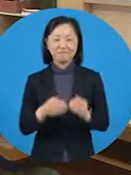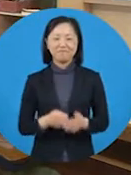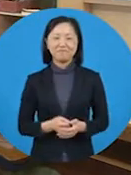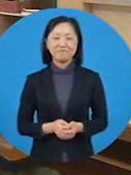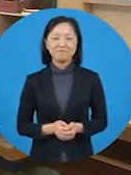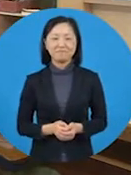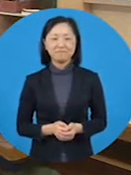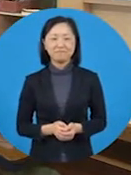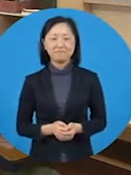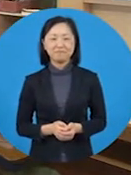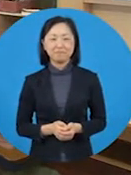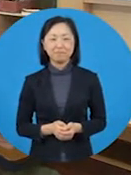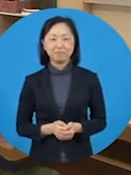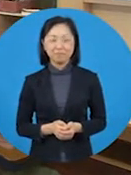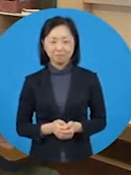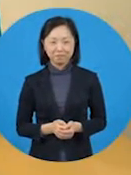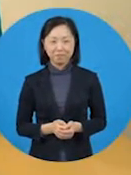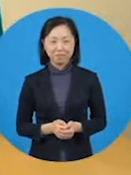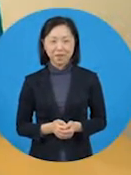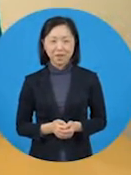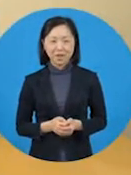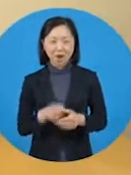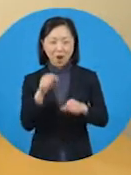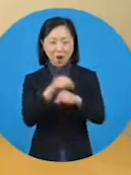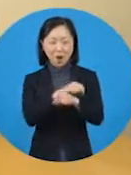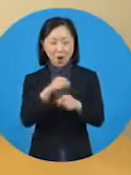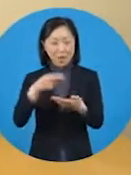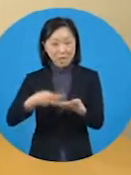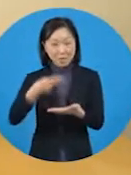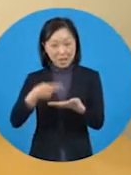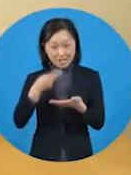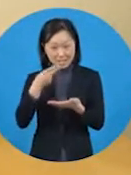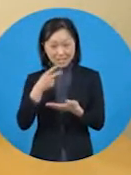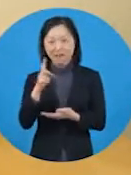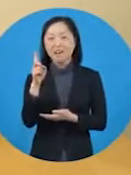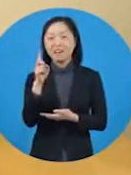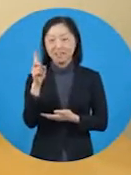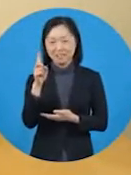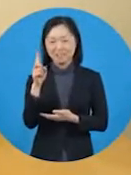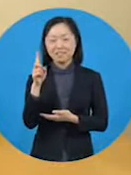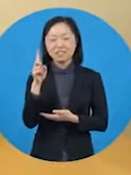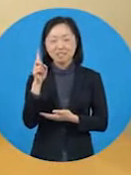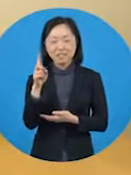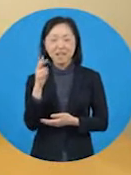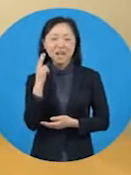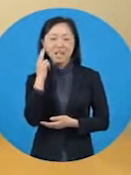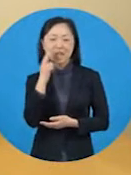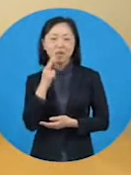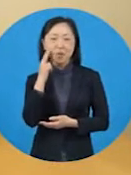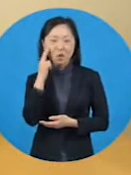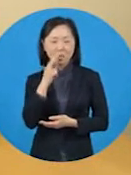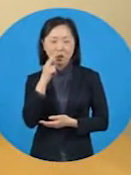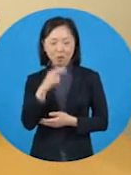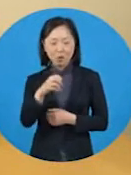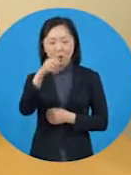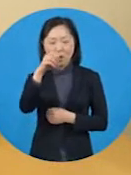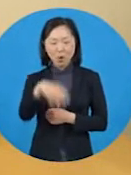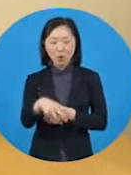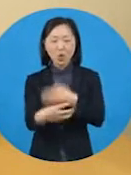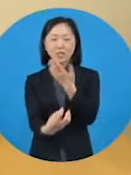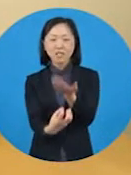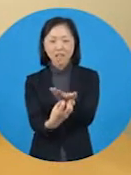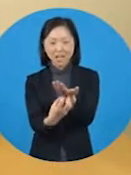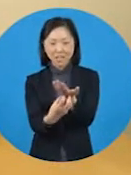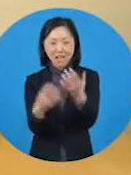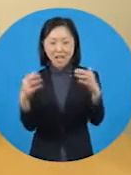域の方に喜ばれています。 こちらのお店の折り飯は何ですか？は い、里芋の落とし焼き、サ